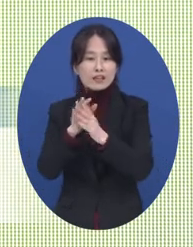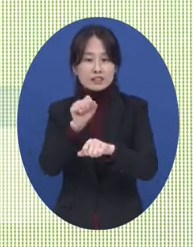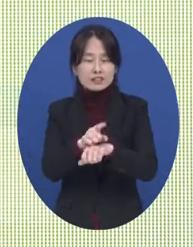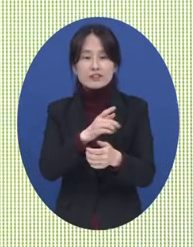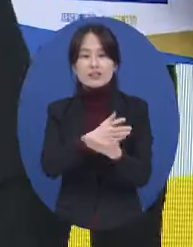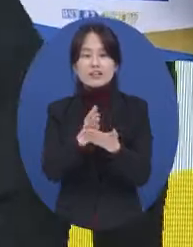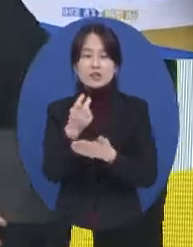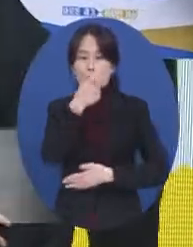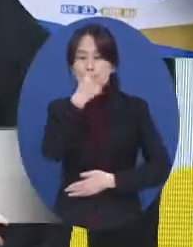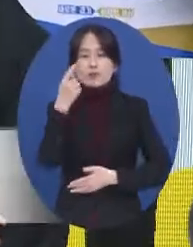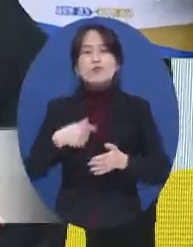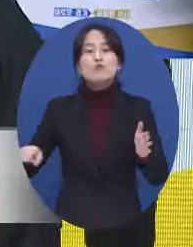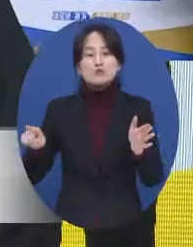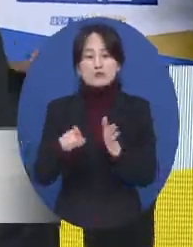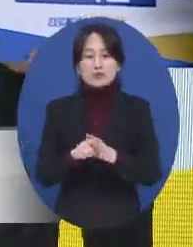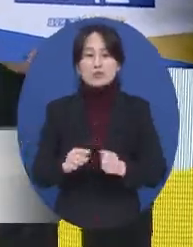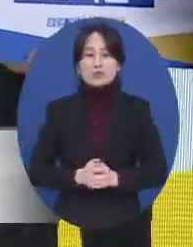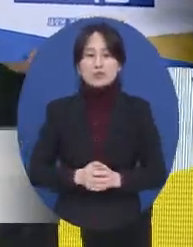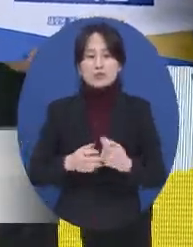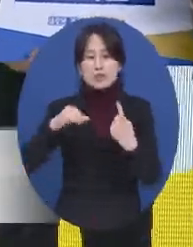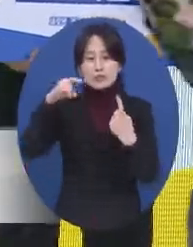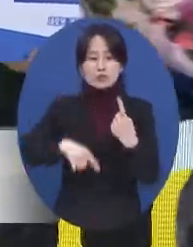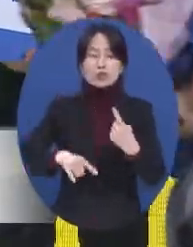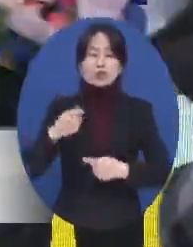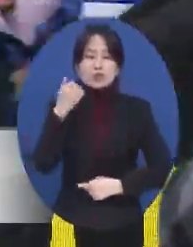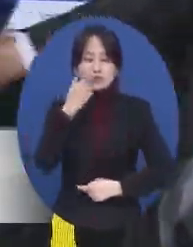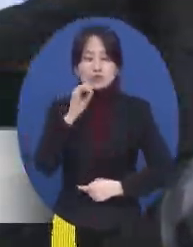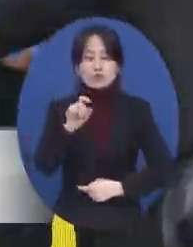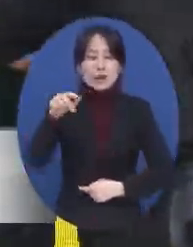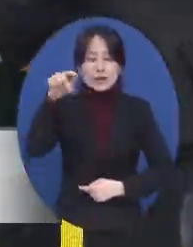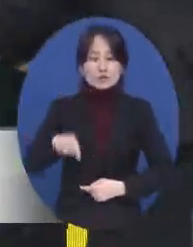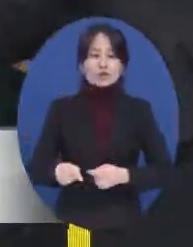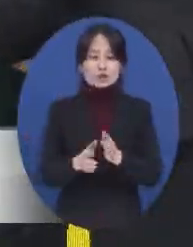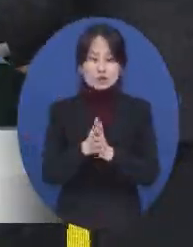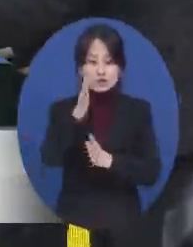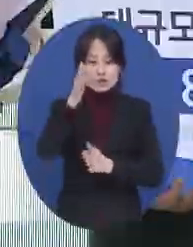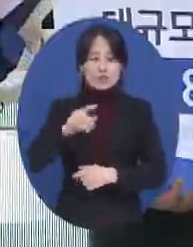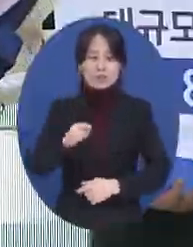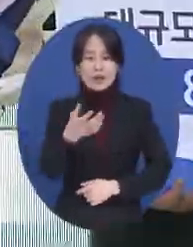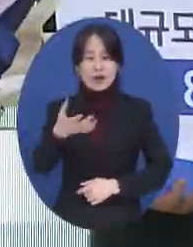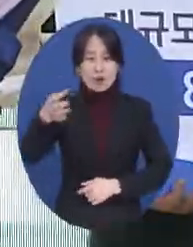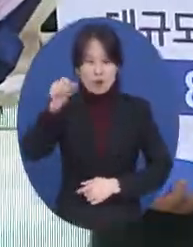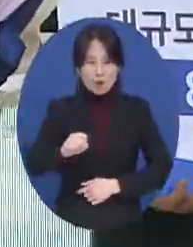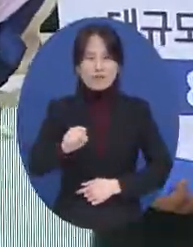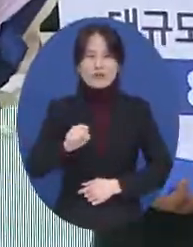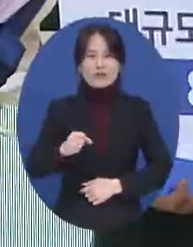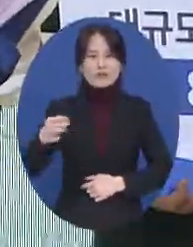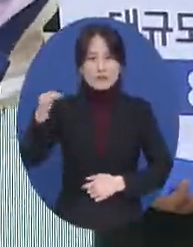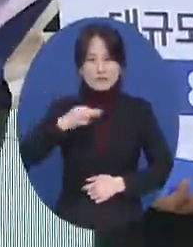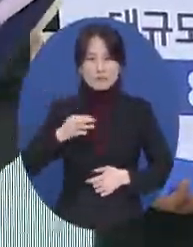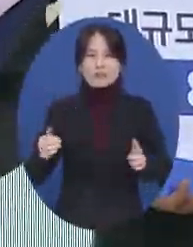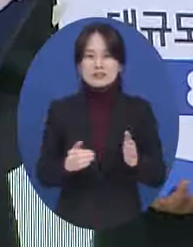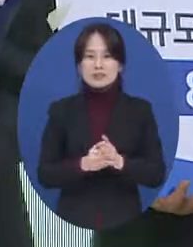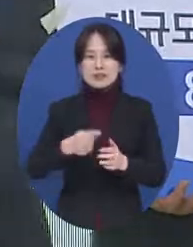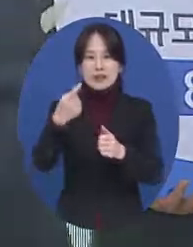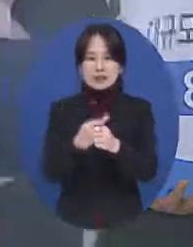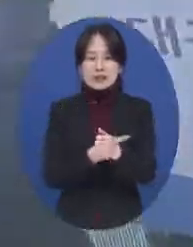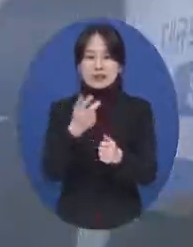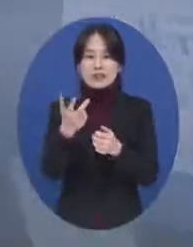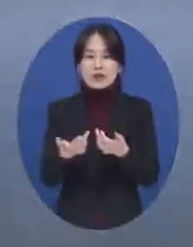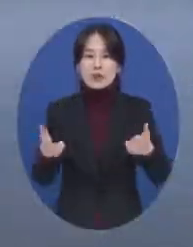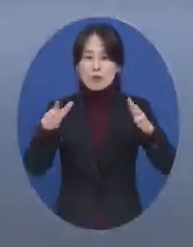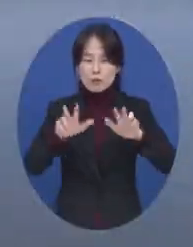위한 것입니다. 대규모 부문에서 영예의 대상과 특별조정교부금 100억 원은 경기 수변 생태공원 재생